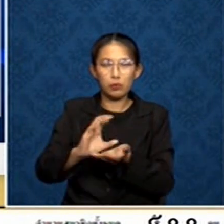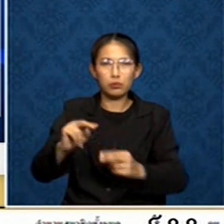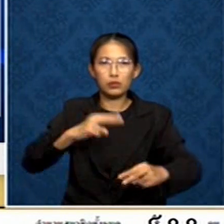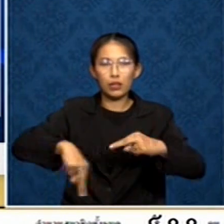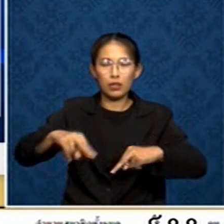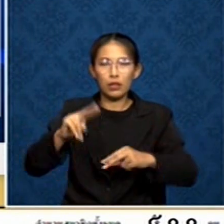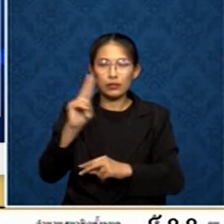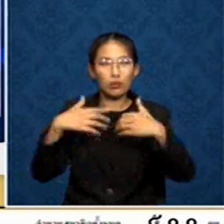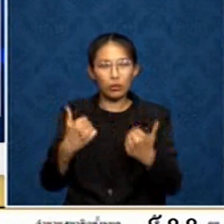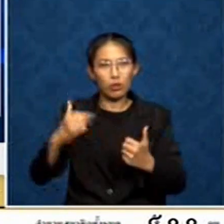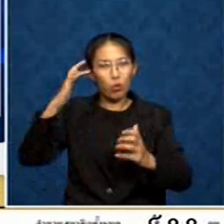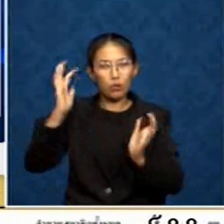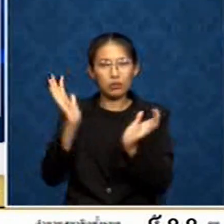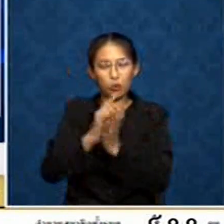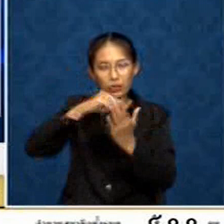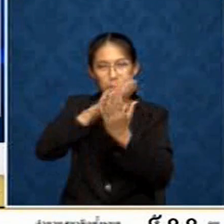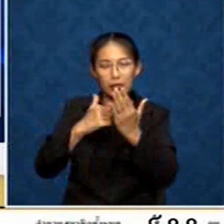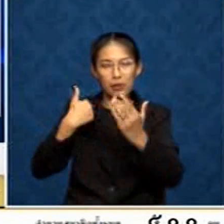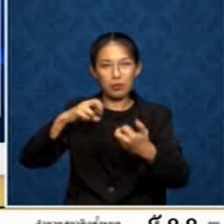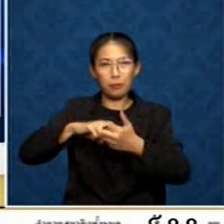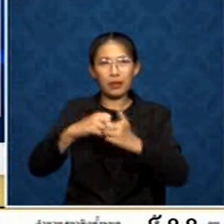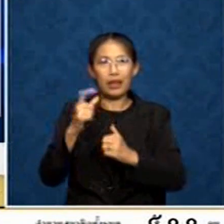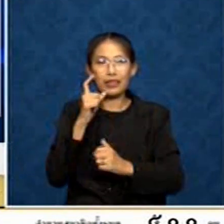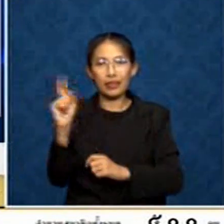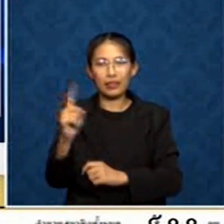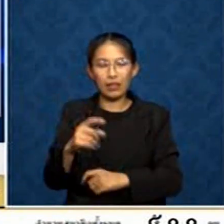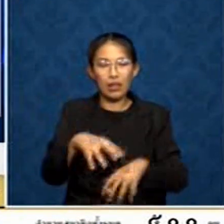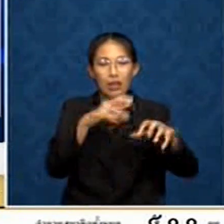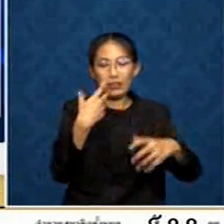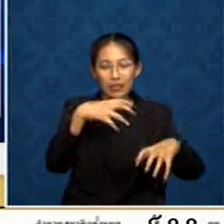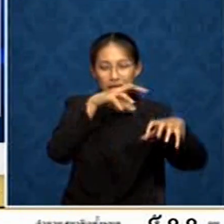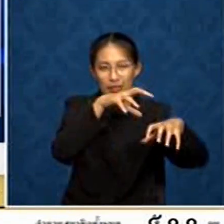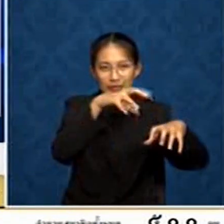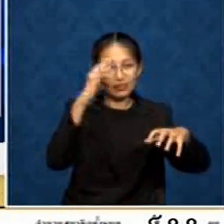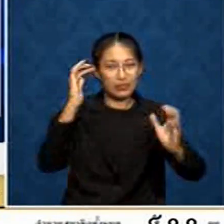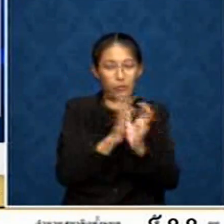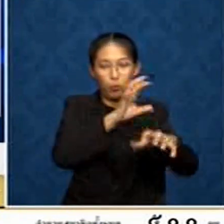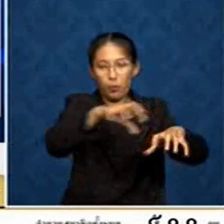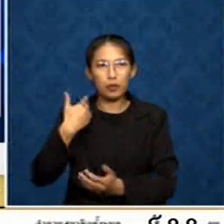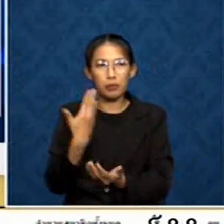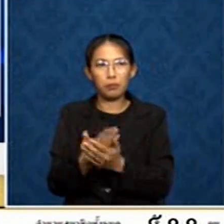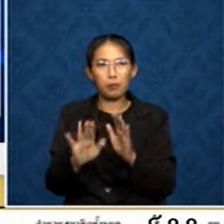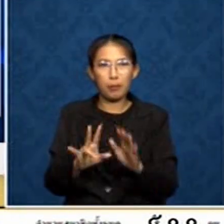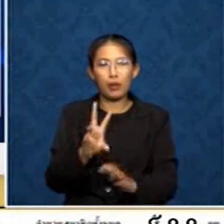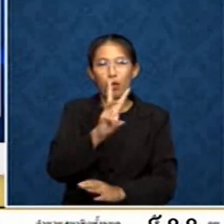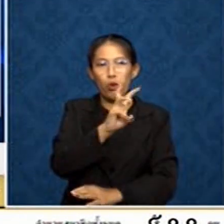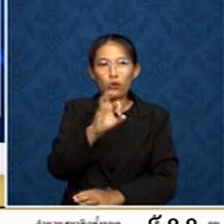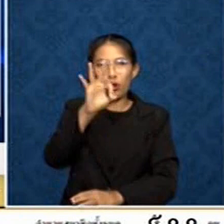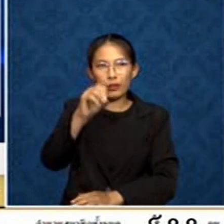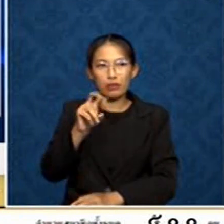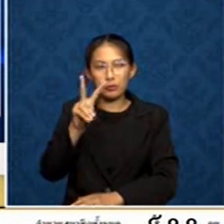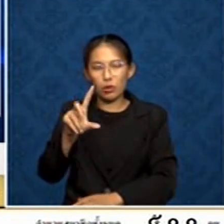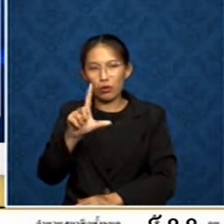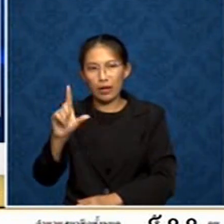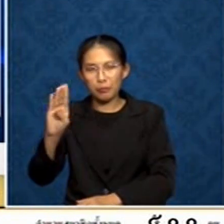แลประชาชนมากเกินไป 1คนต่อ 10,000คนทำให้คดีต่างๆของประชาชนเก็ล่าช้าเพราะว่าคน